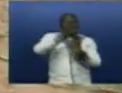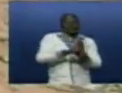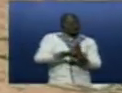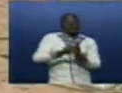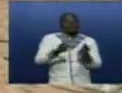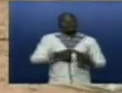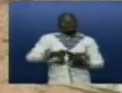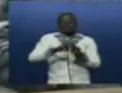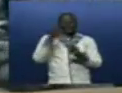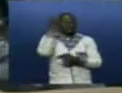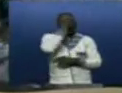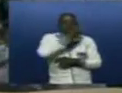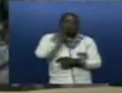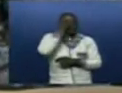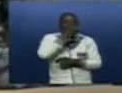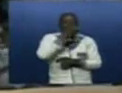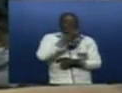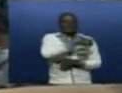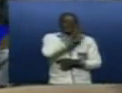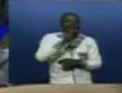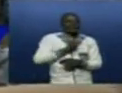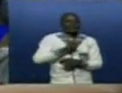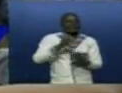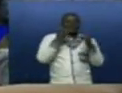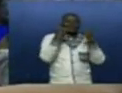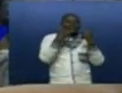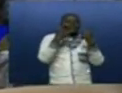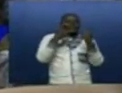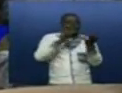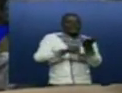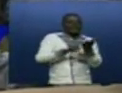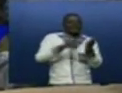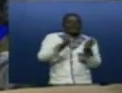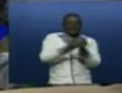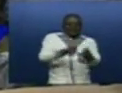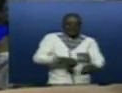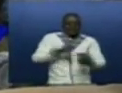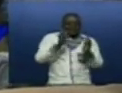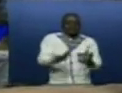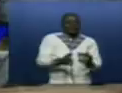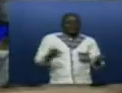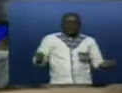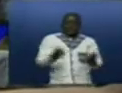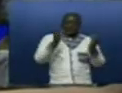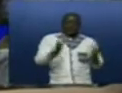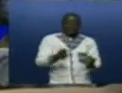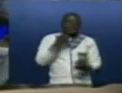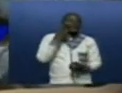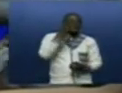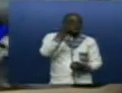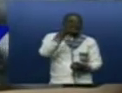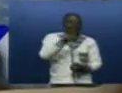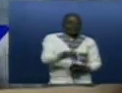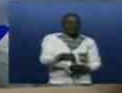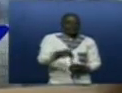européenne. Je suis très impressionné, en tout cas en discutant avec les agriculteurs, avec les éleveurs, de voir qu'un